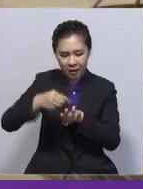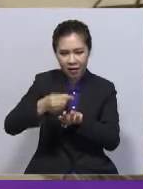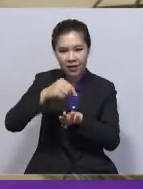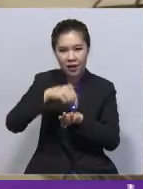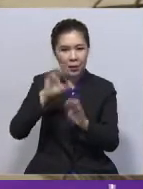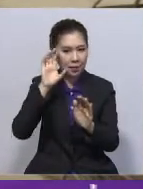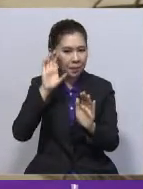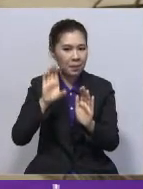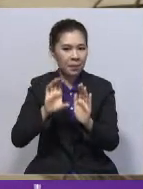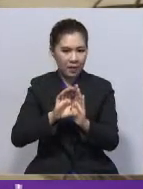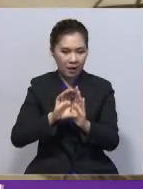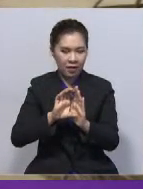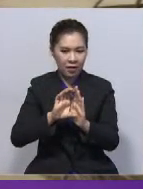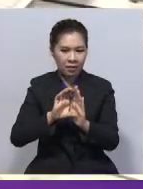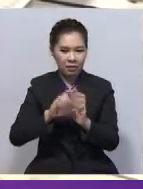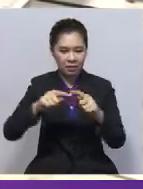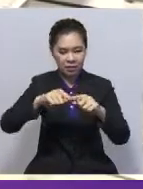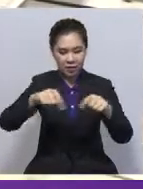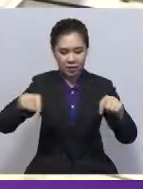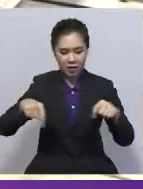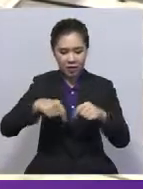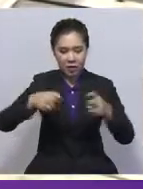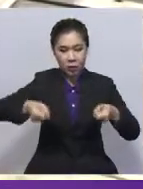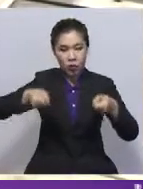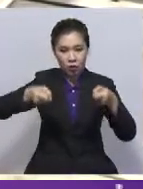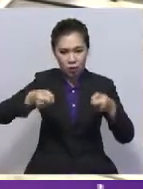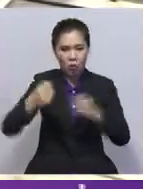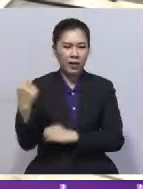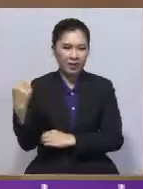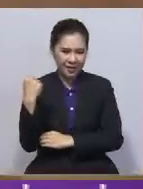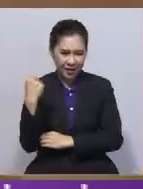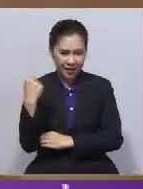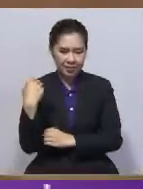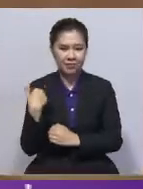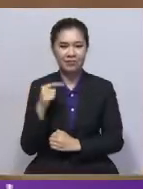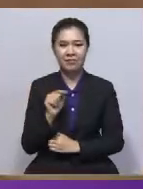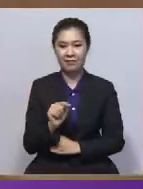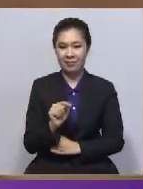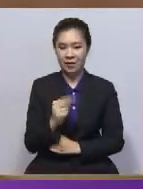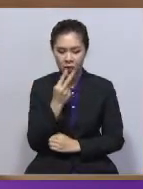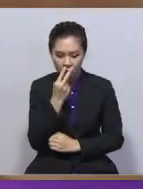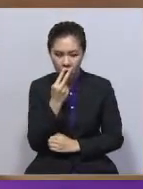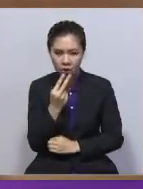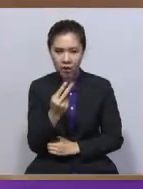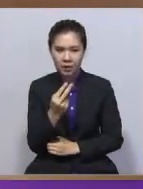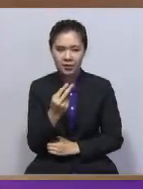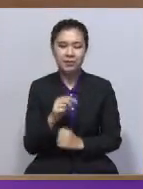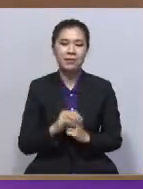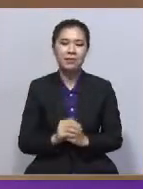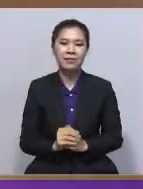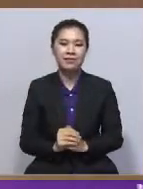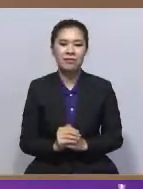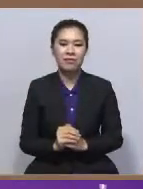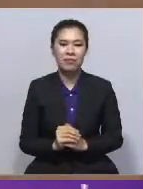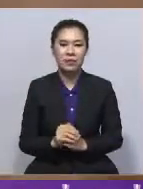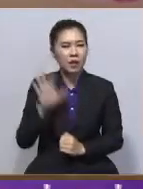รูปทำหูของเครื่องจักสานให้แข็งแรงทนทานซึ่งศิลปะหัตถกรรมที่พบเห็นในครัวเรือนนี้ม